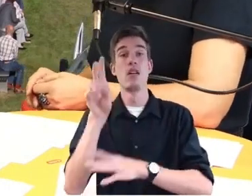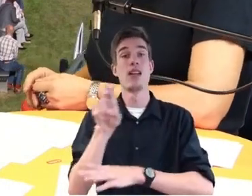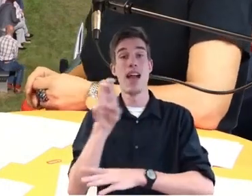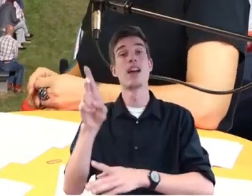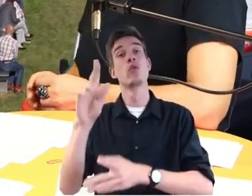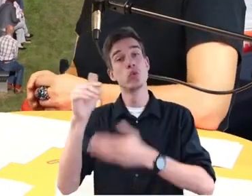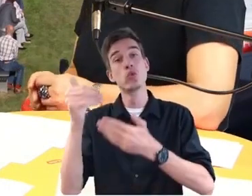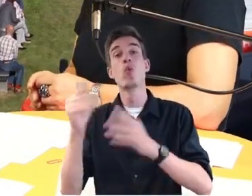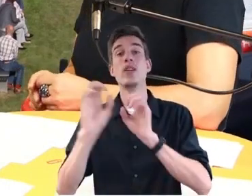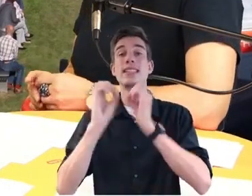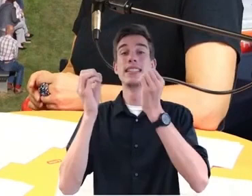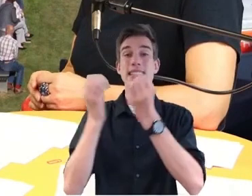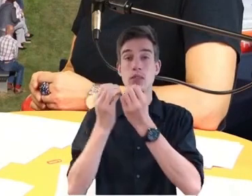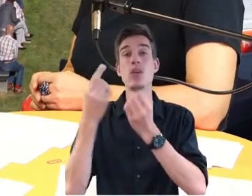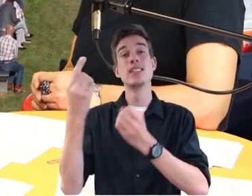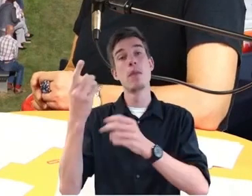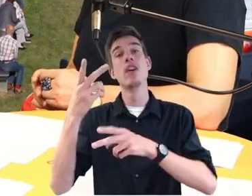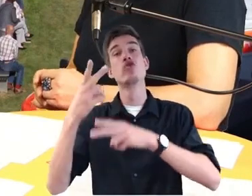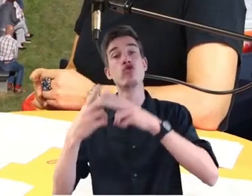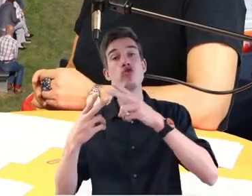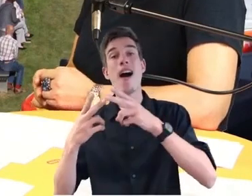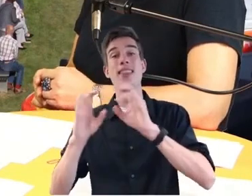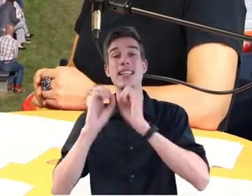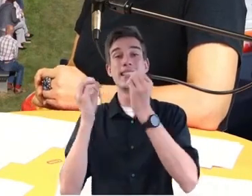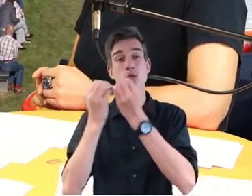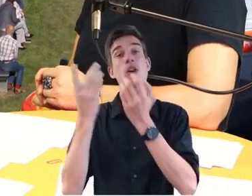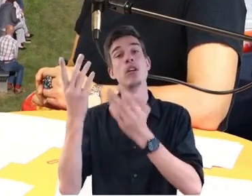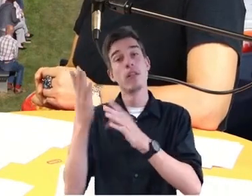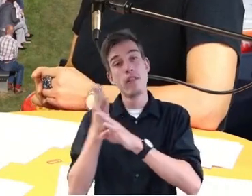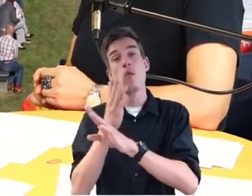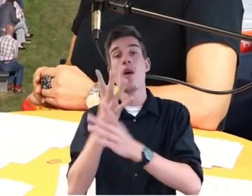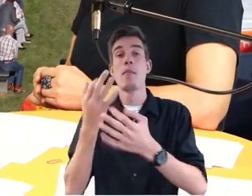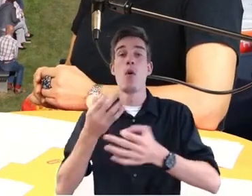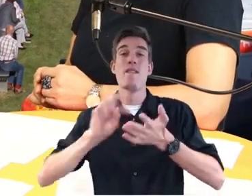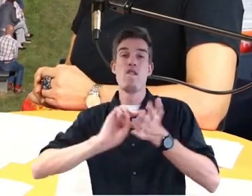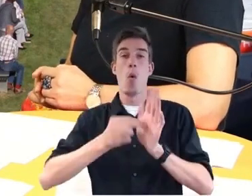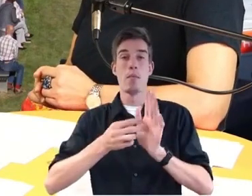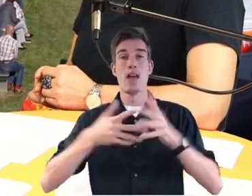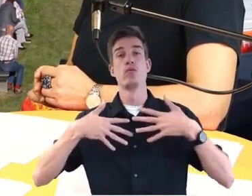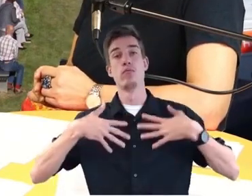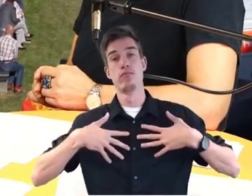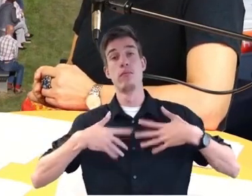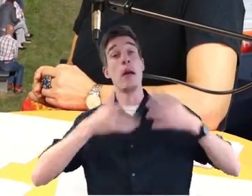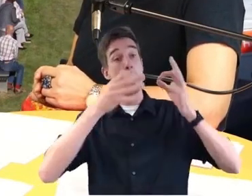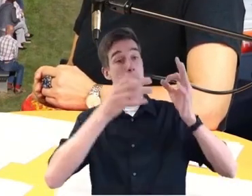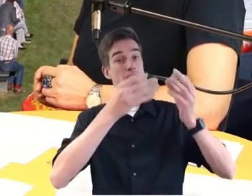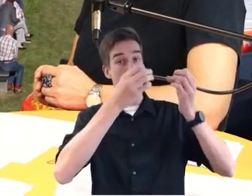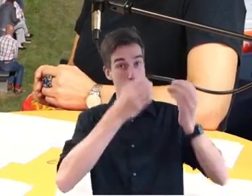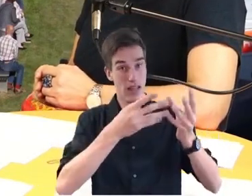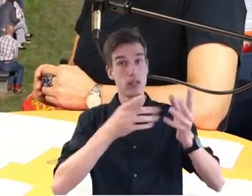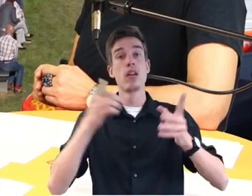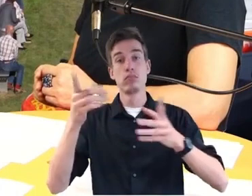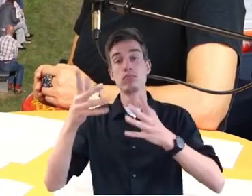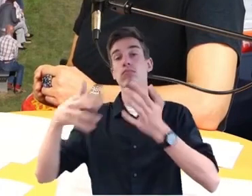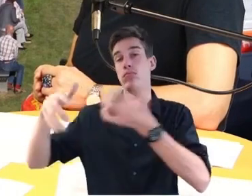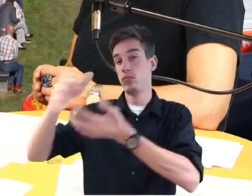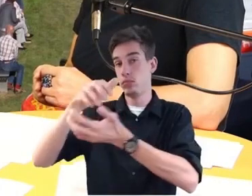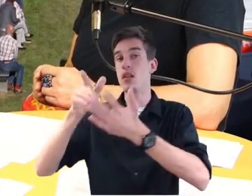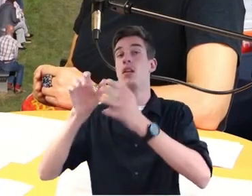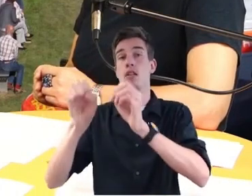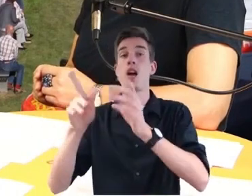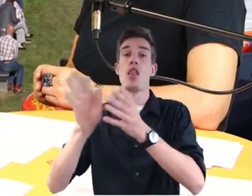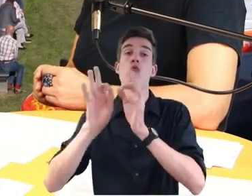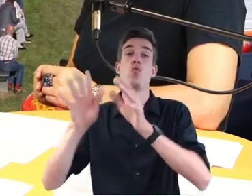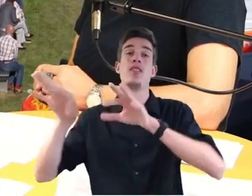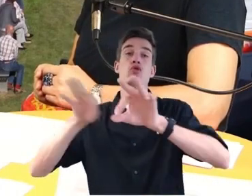auf bestimmte Schadenslagen vorbereiten, damit sie Extremsituationen gut